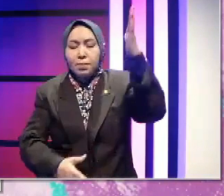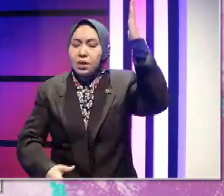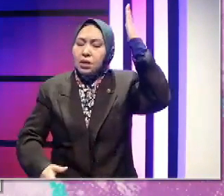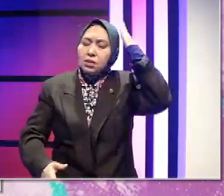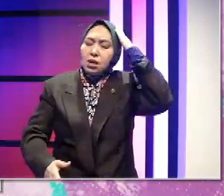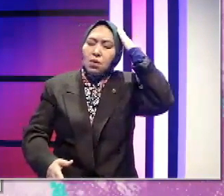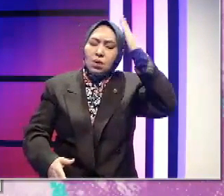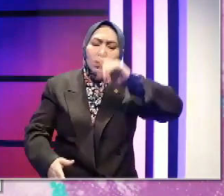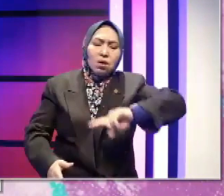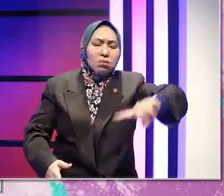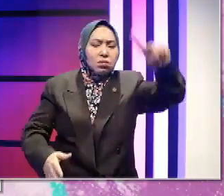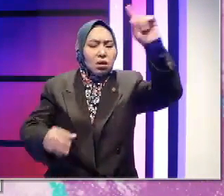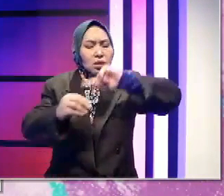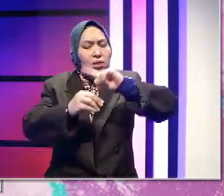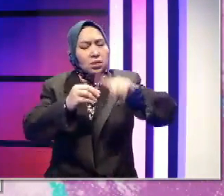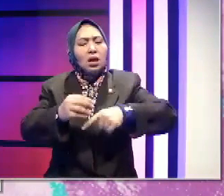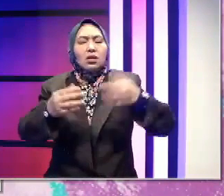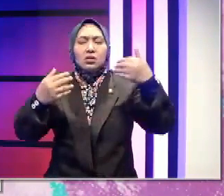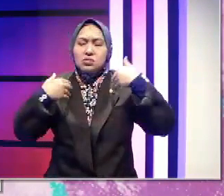المجاهدين